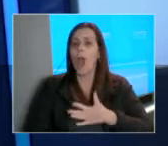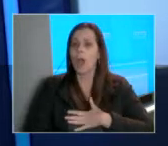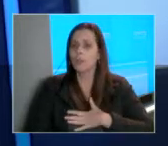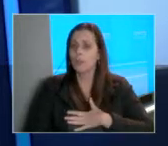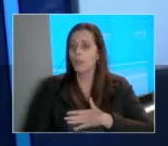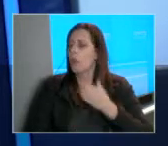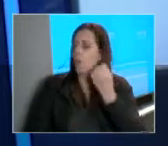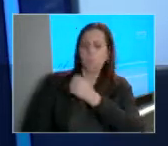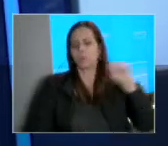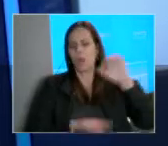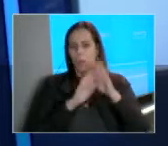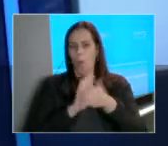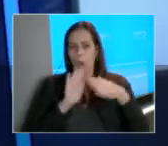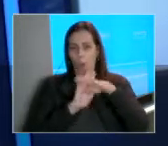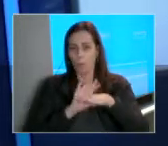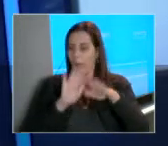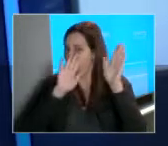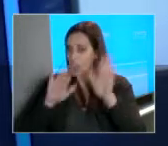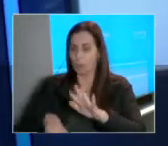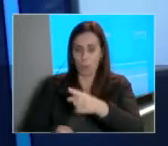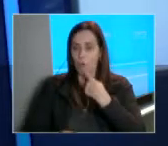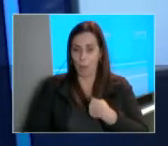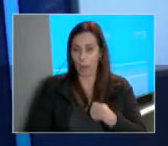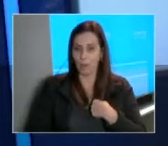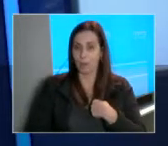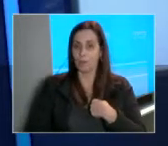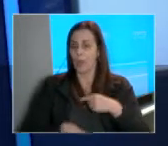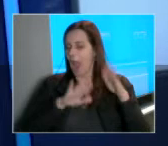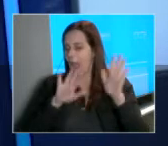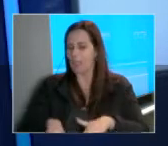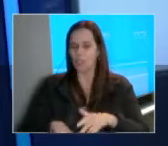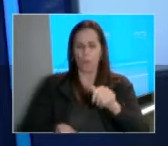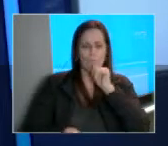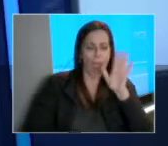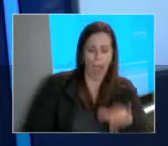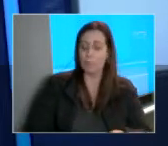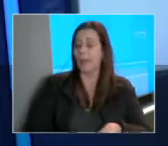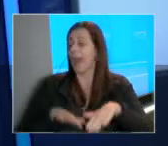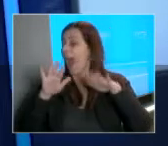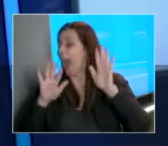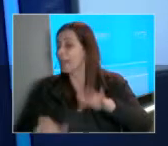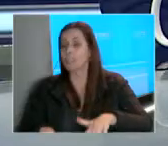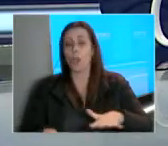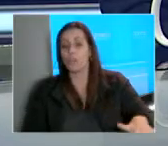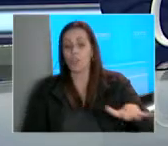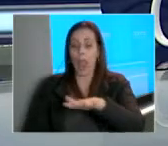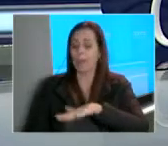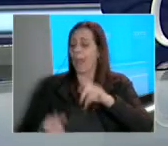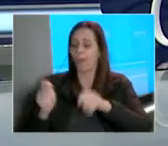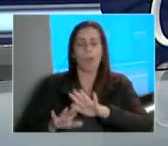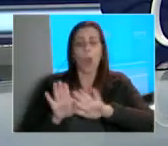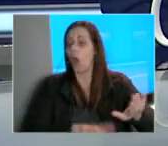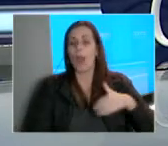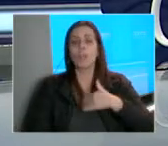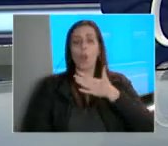עוברת על כל החוקים. עזוב עכשיו מה שאתה אומר לי. עזוב הידרולוגיה, עזוב מיצוי חקלאות.